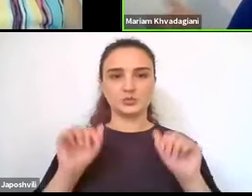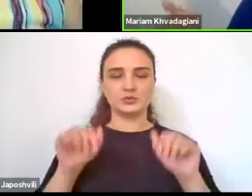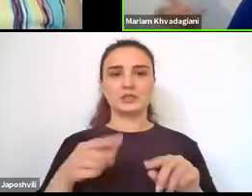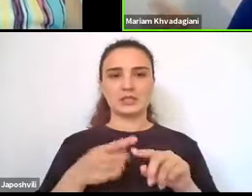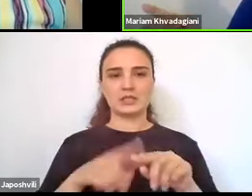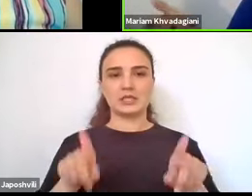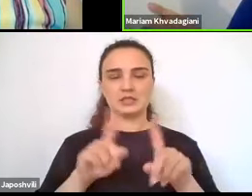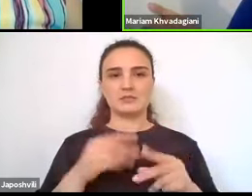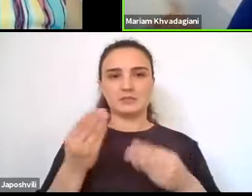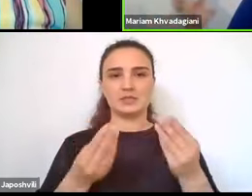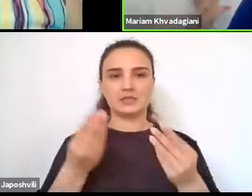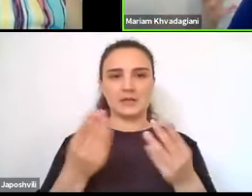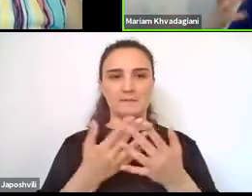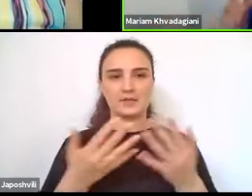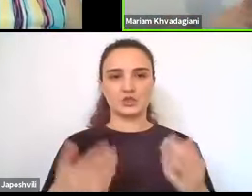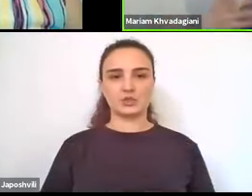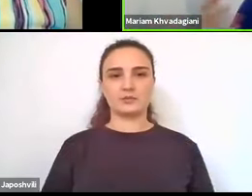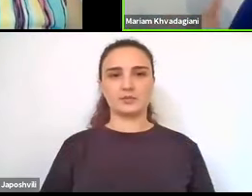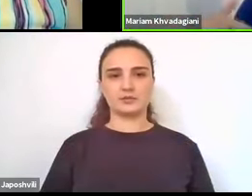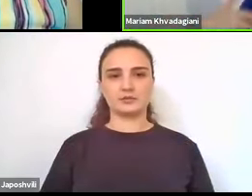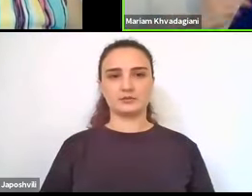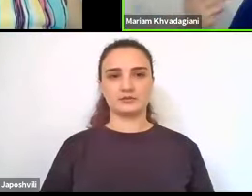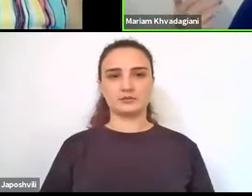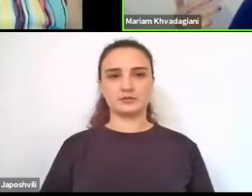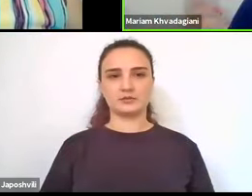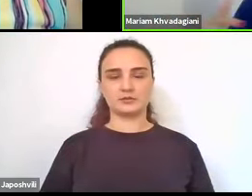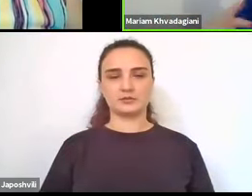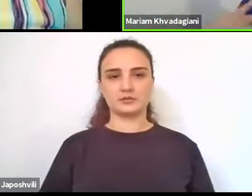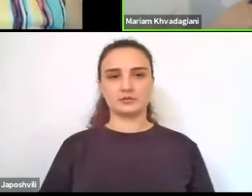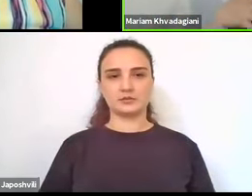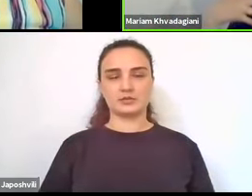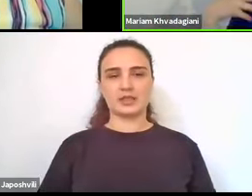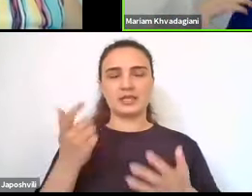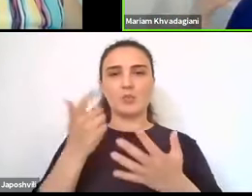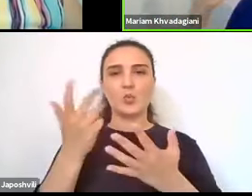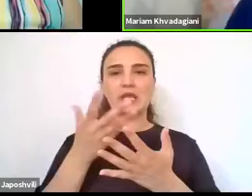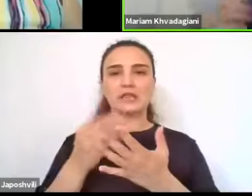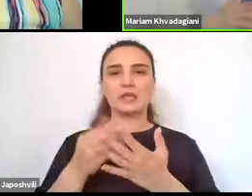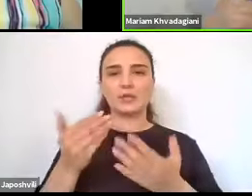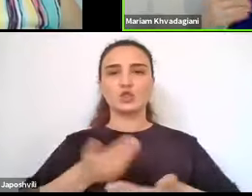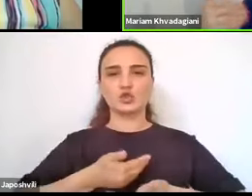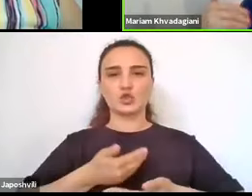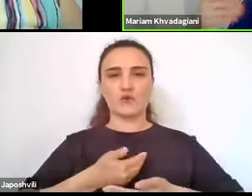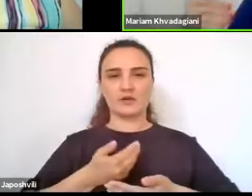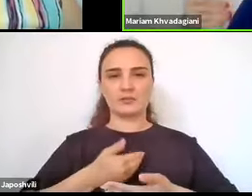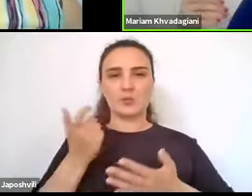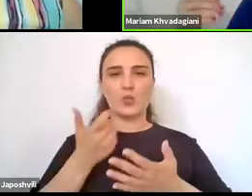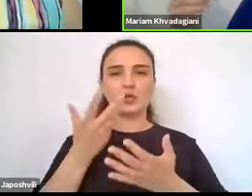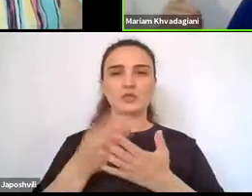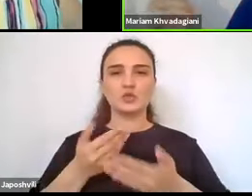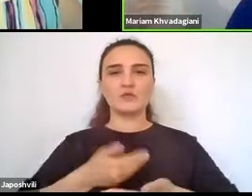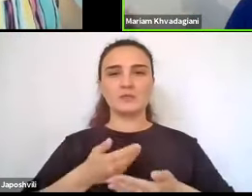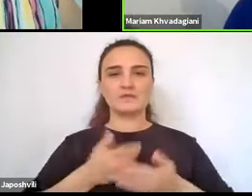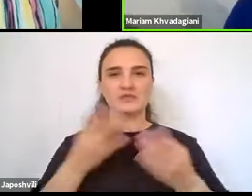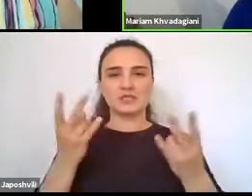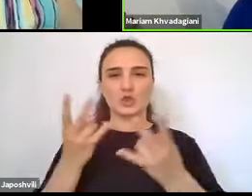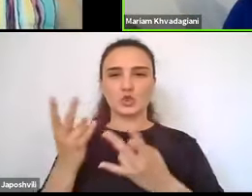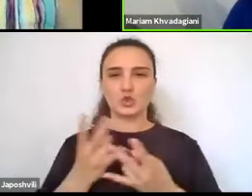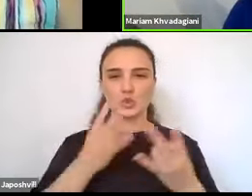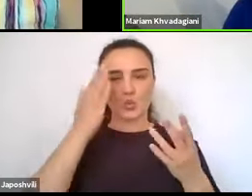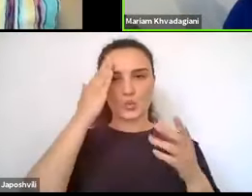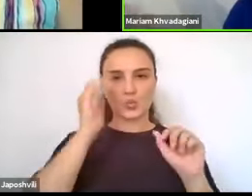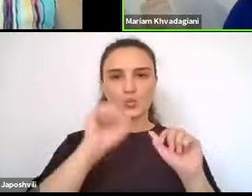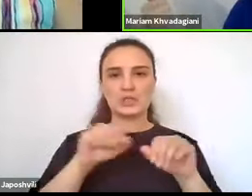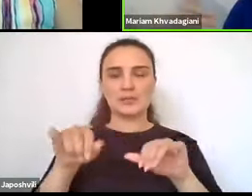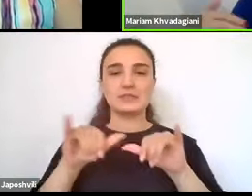ესეთი თამაშები ნახეთ, დამოუკიდებელი ცხოვრების და დამოუკიდებელი ცხოვრებისთვის საჭირო უნარების